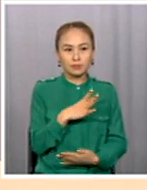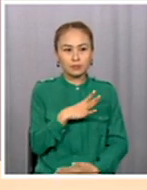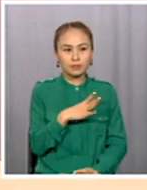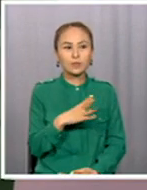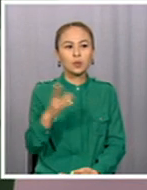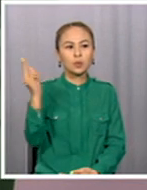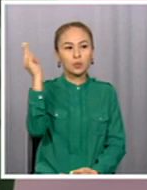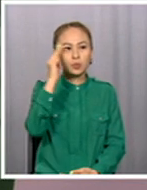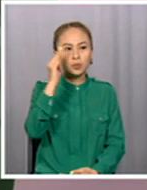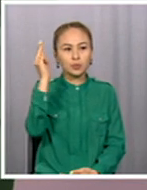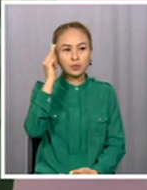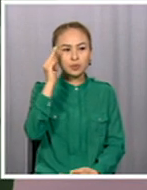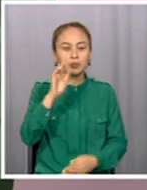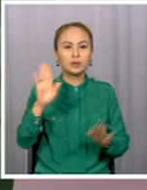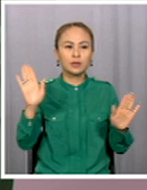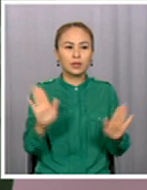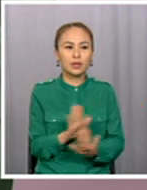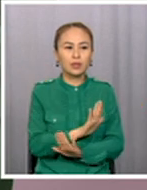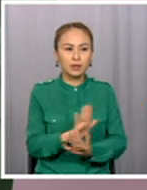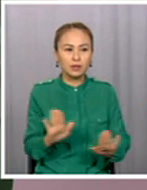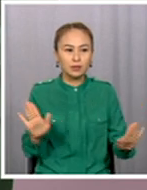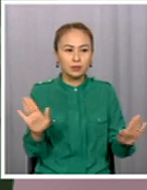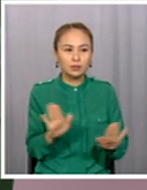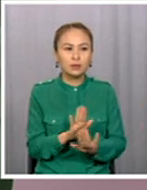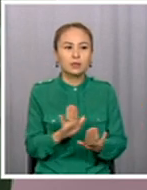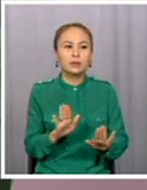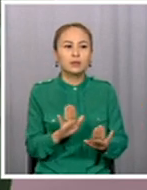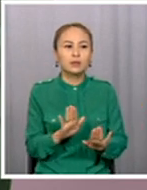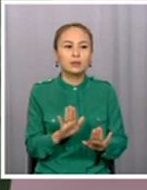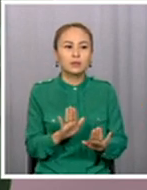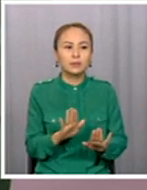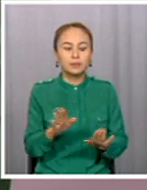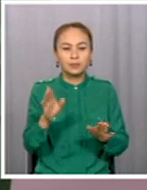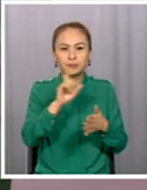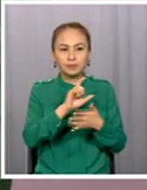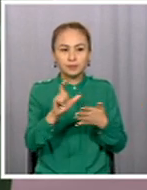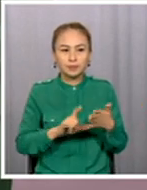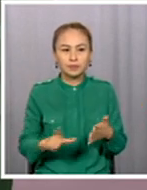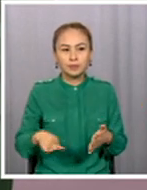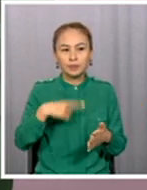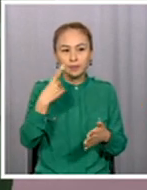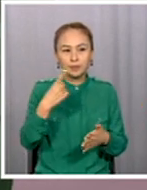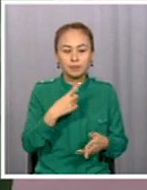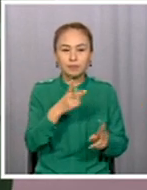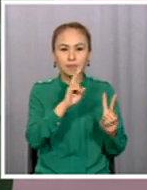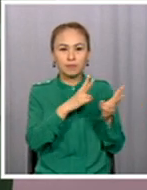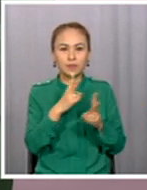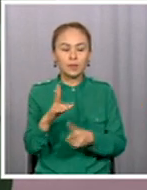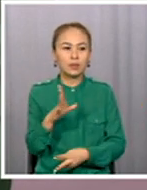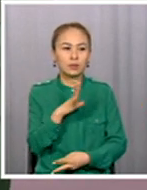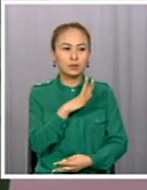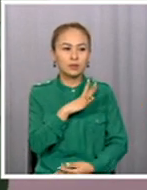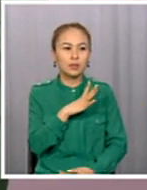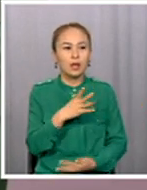өтті. Оқушылар ән тақпақтарын айтып, би